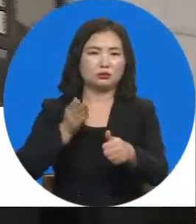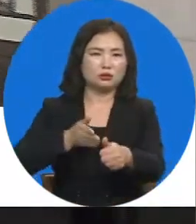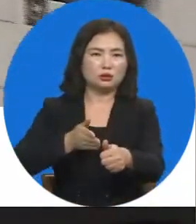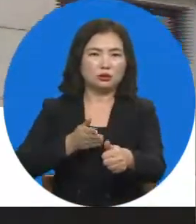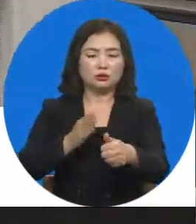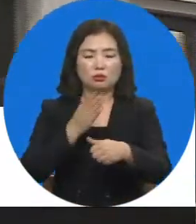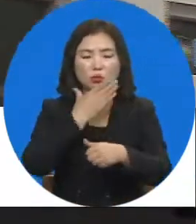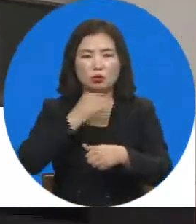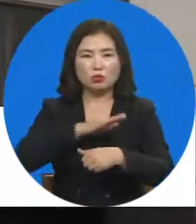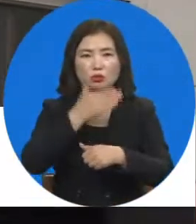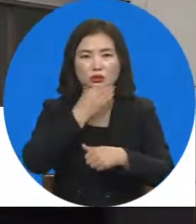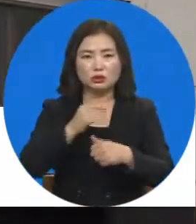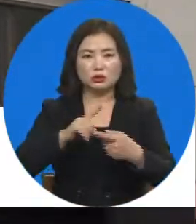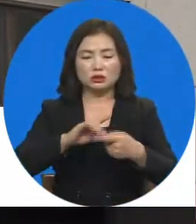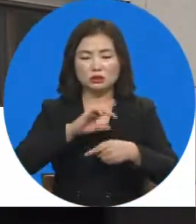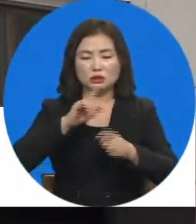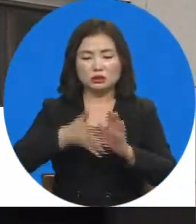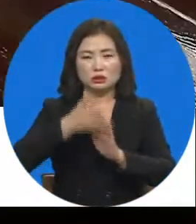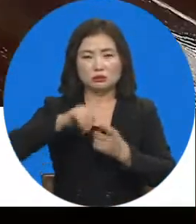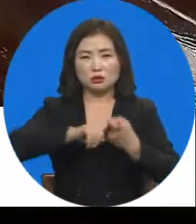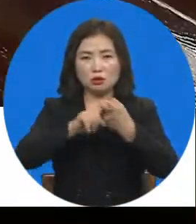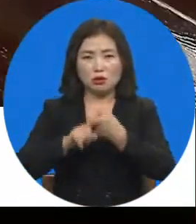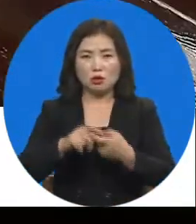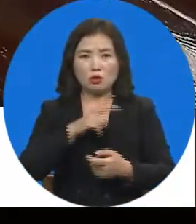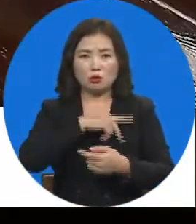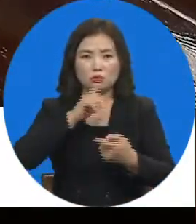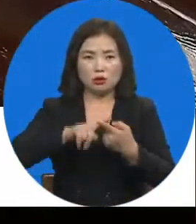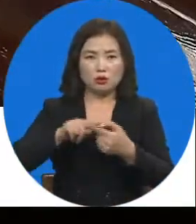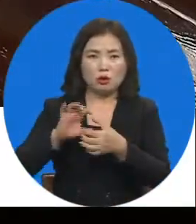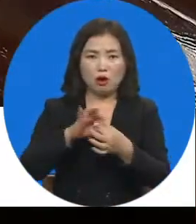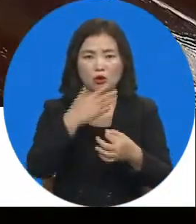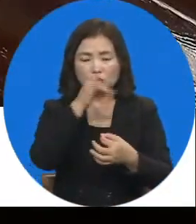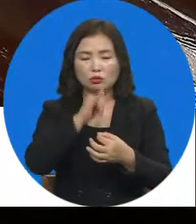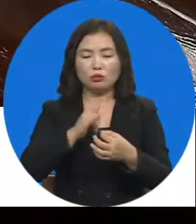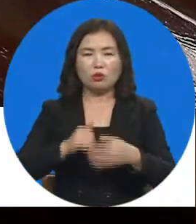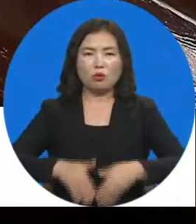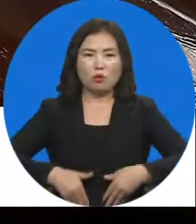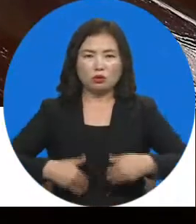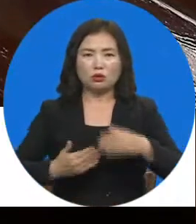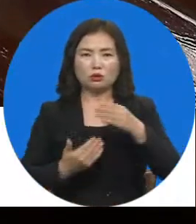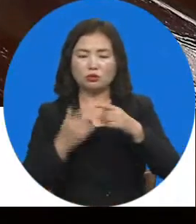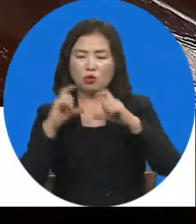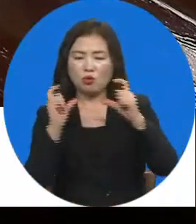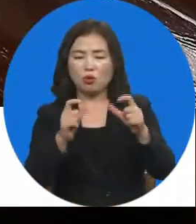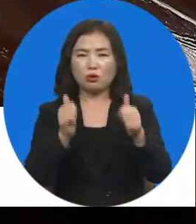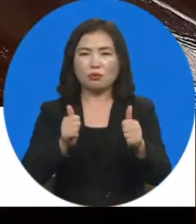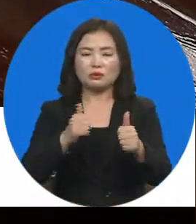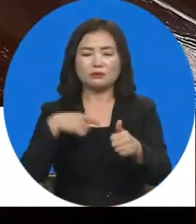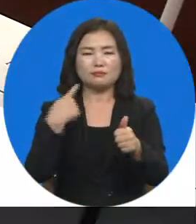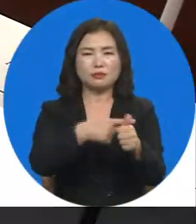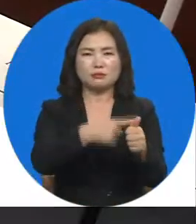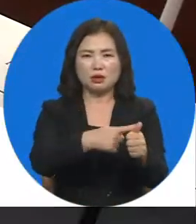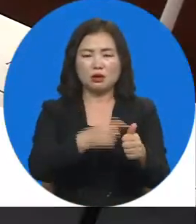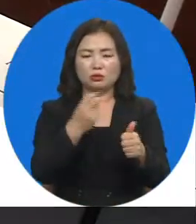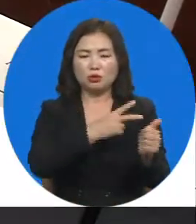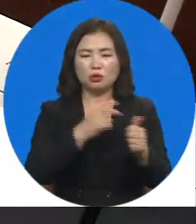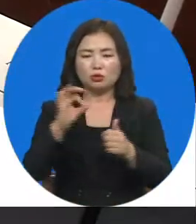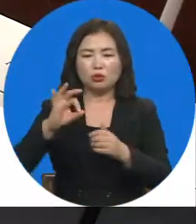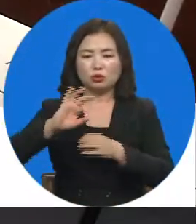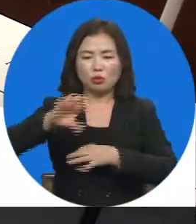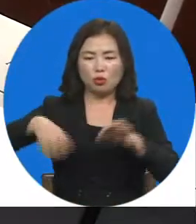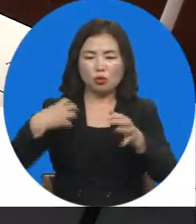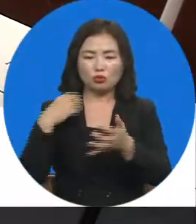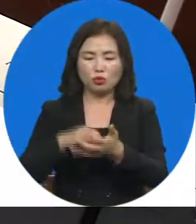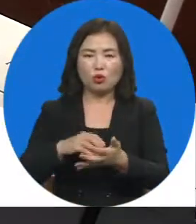촉구했습니다. 우리복지시민연합은 의원직 유지가 가능하도록 온정적인 선고를 한 재판부를 비판하고 돈을